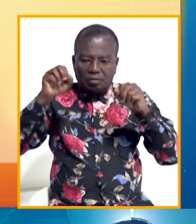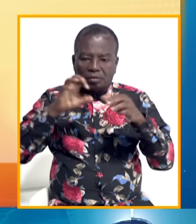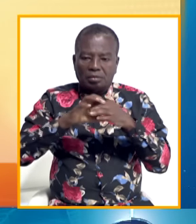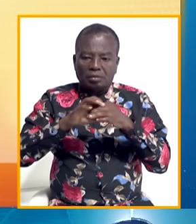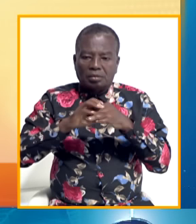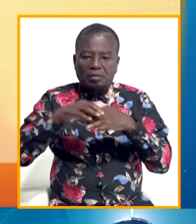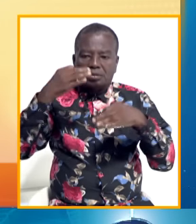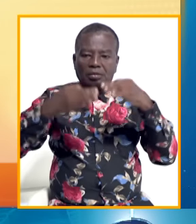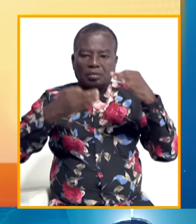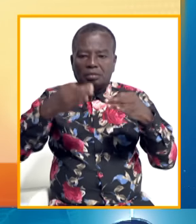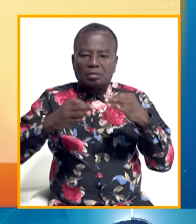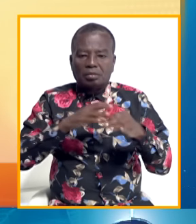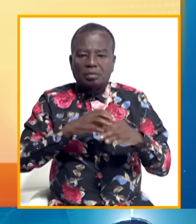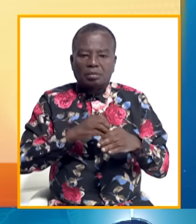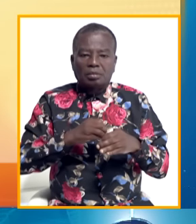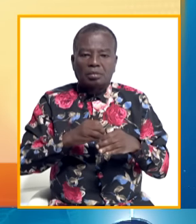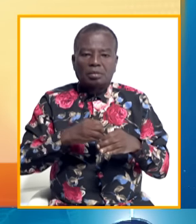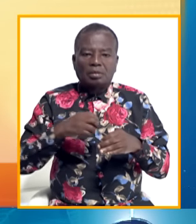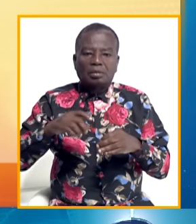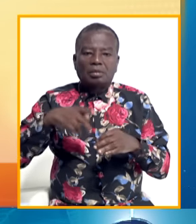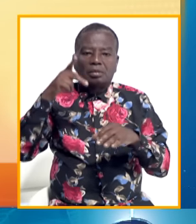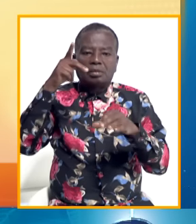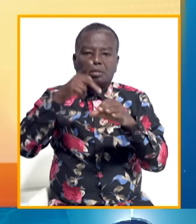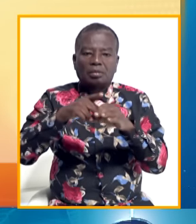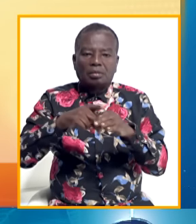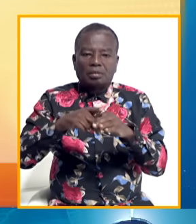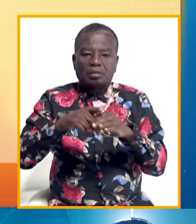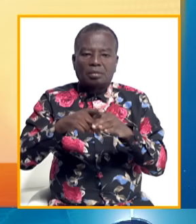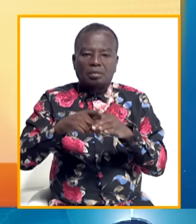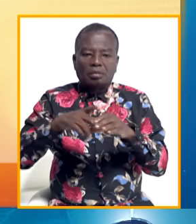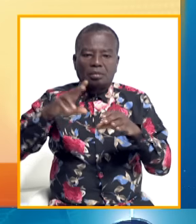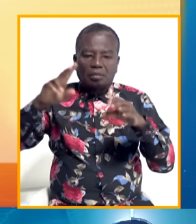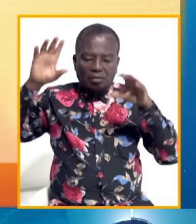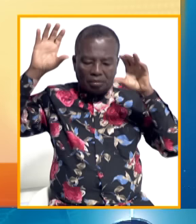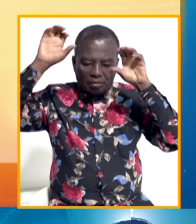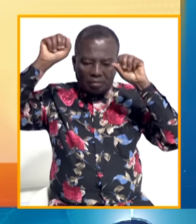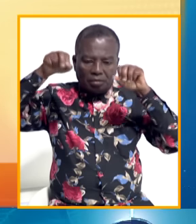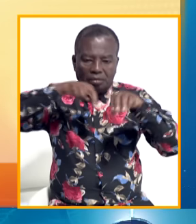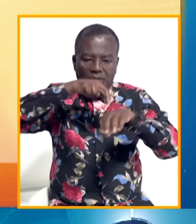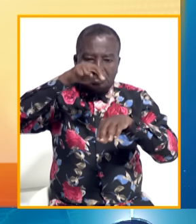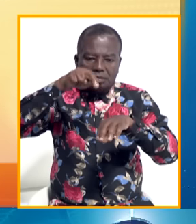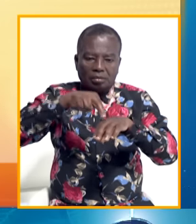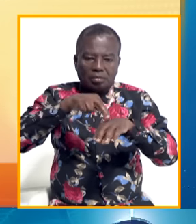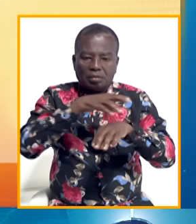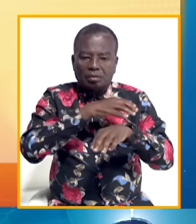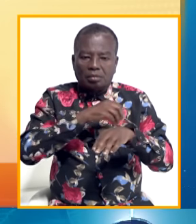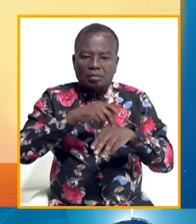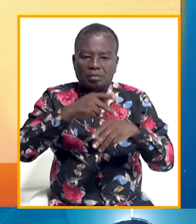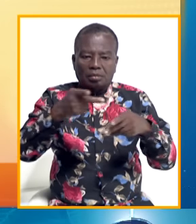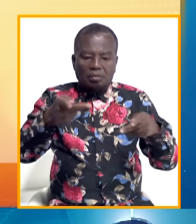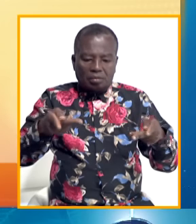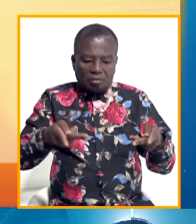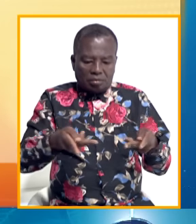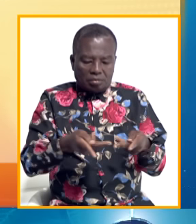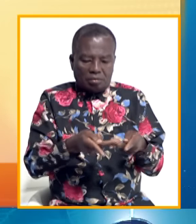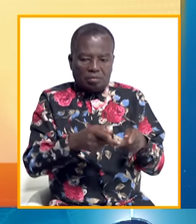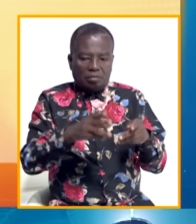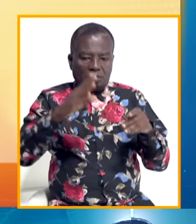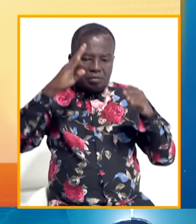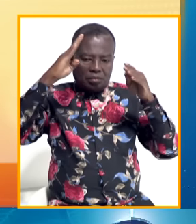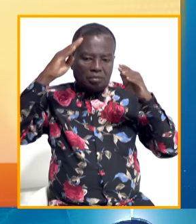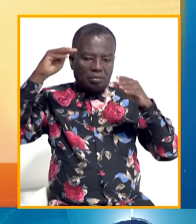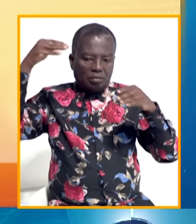Mamadou. Cérémonie à laquelle prépare le président de la République Alassane Ouattara. C'était sur l'esplanade de la